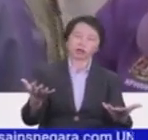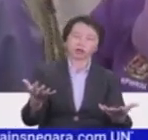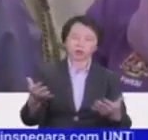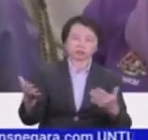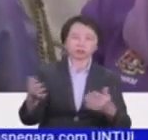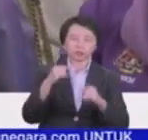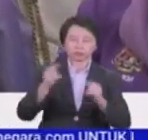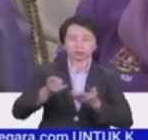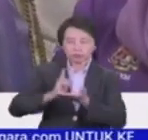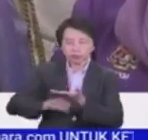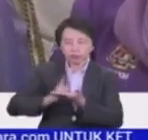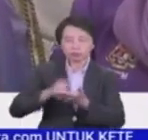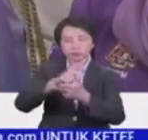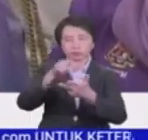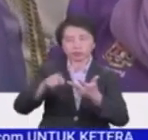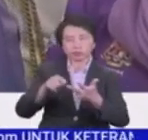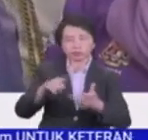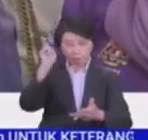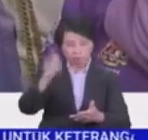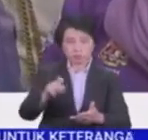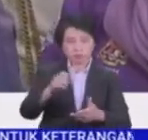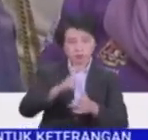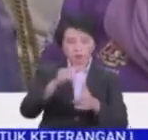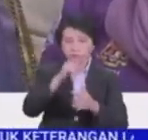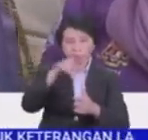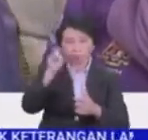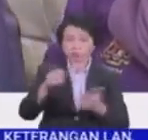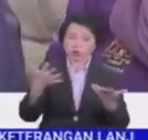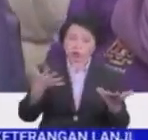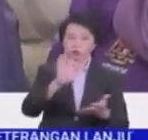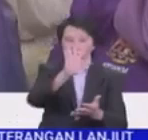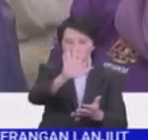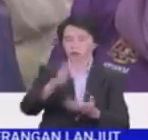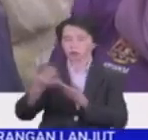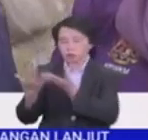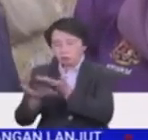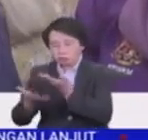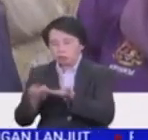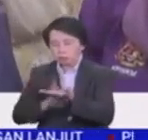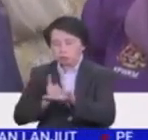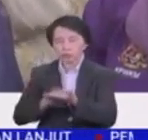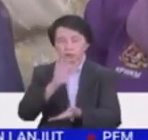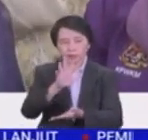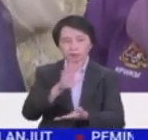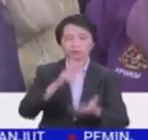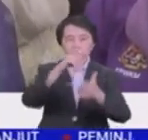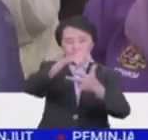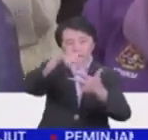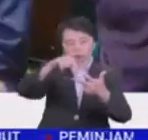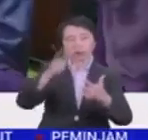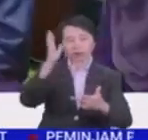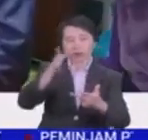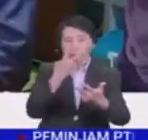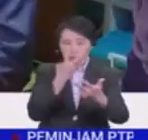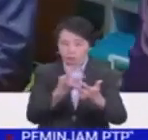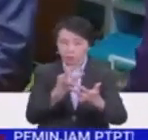sampai sama ada adakah perlu lagi atau tidak perlu. Jadi inilah perkara yang akan kita tengok.